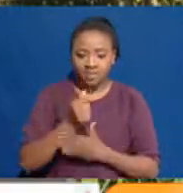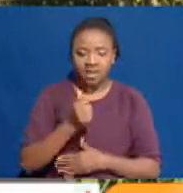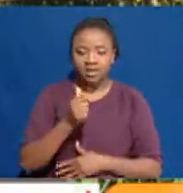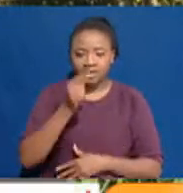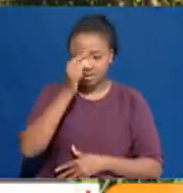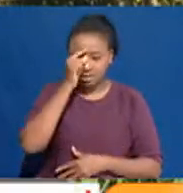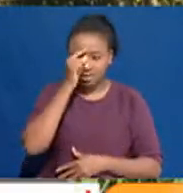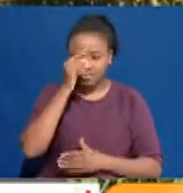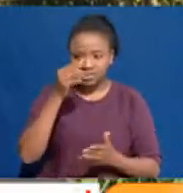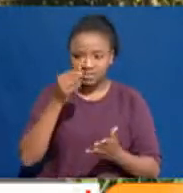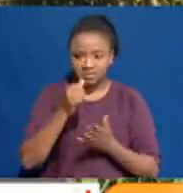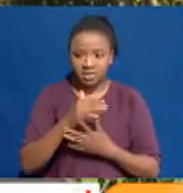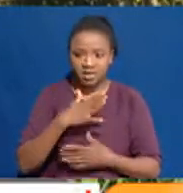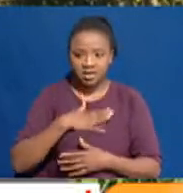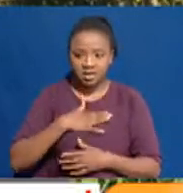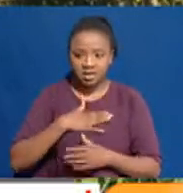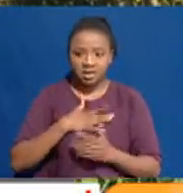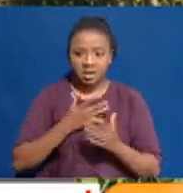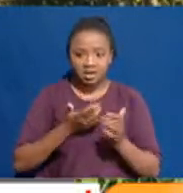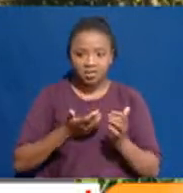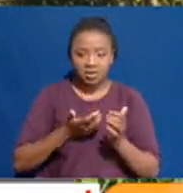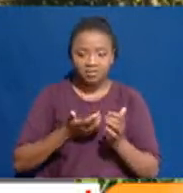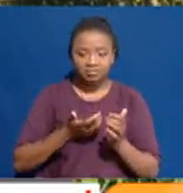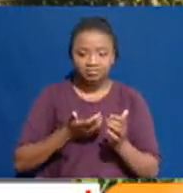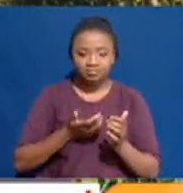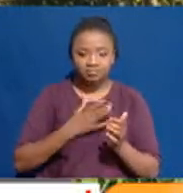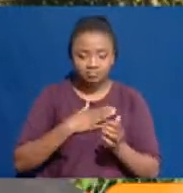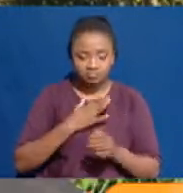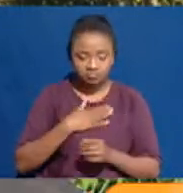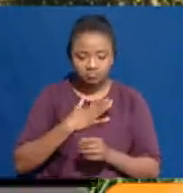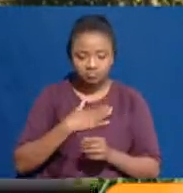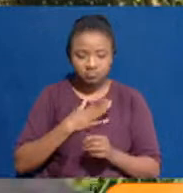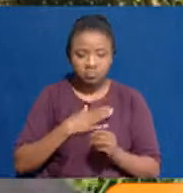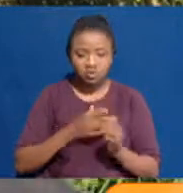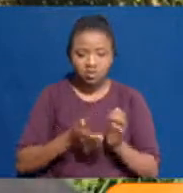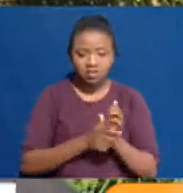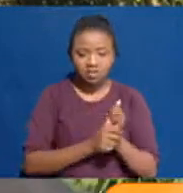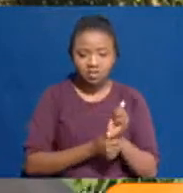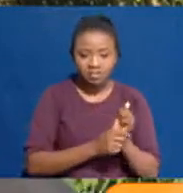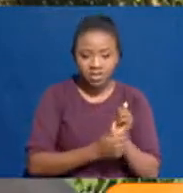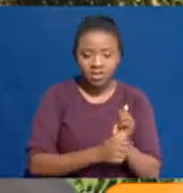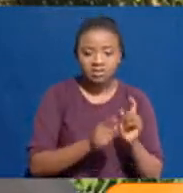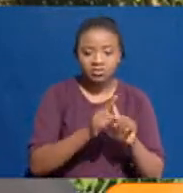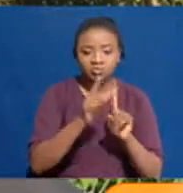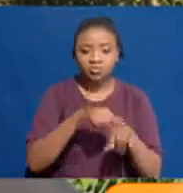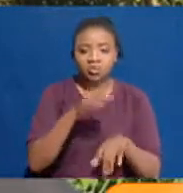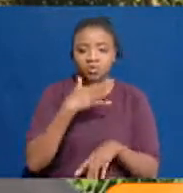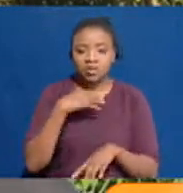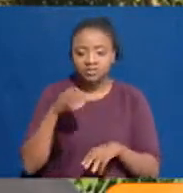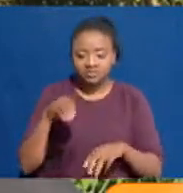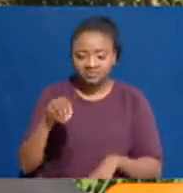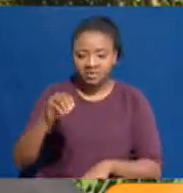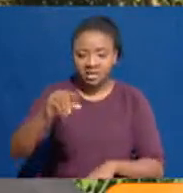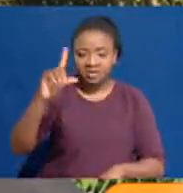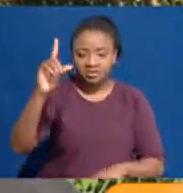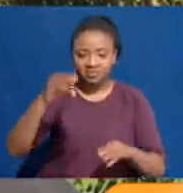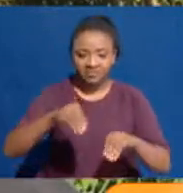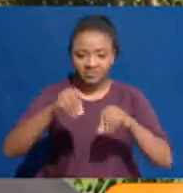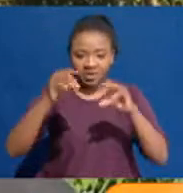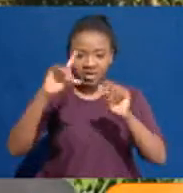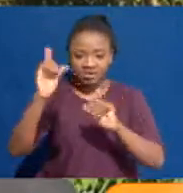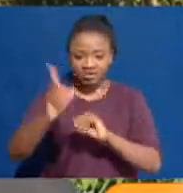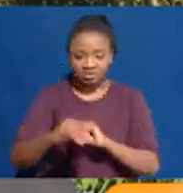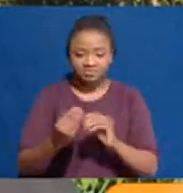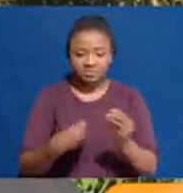serikali. Alafu wakitaka kuteremusha gharama wauzie wale watu